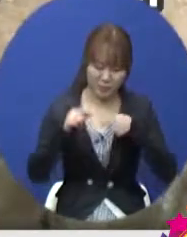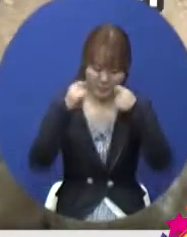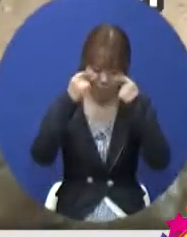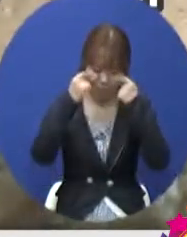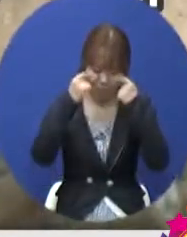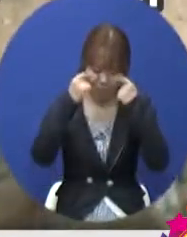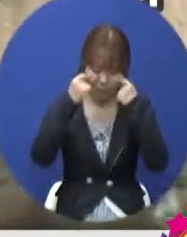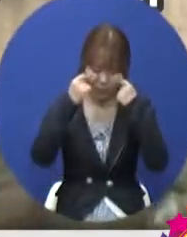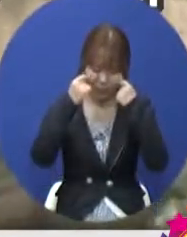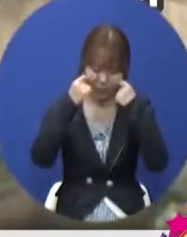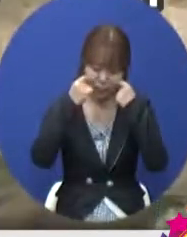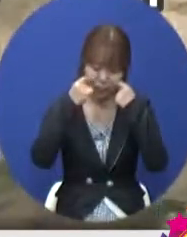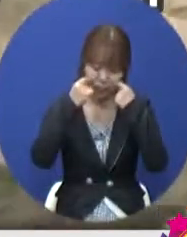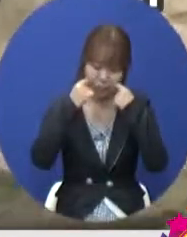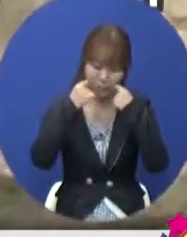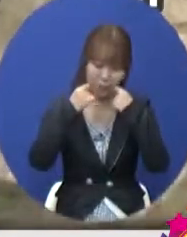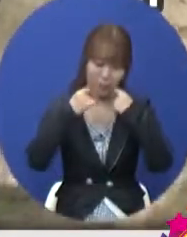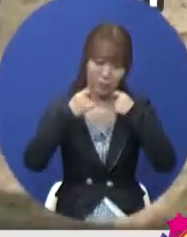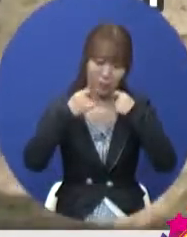얼마나